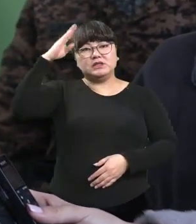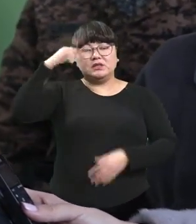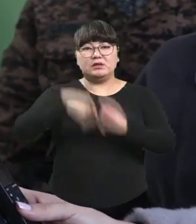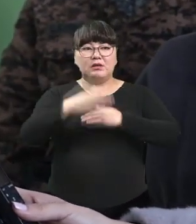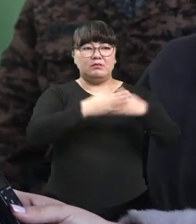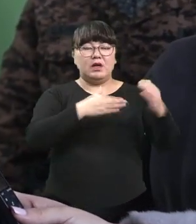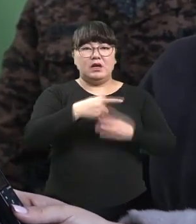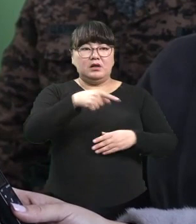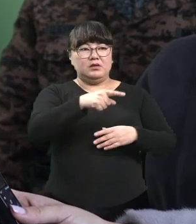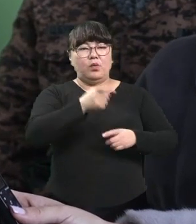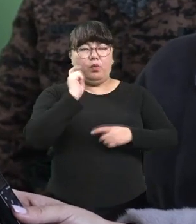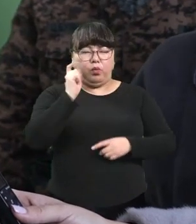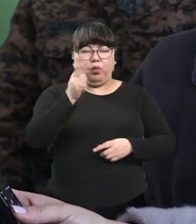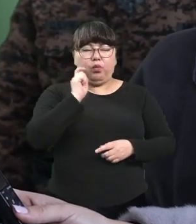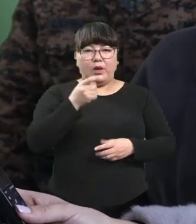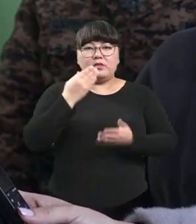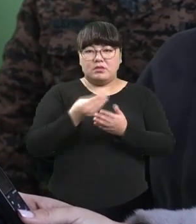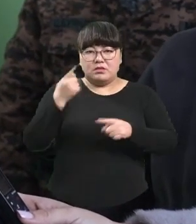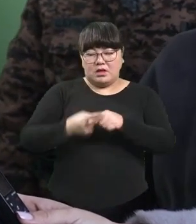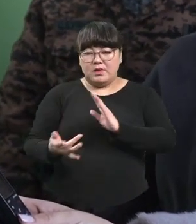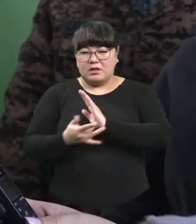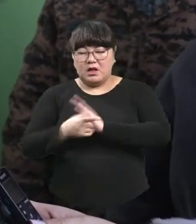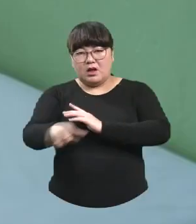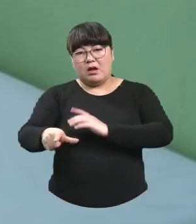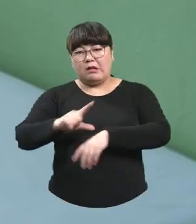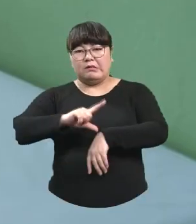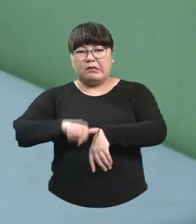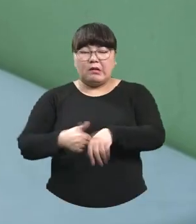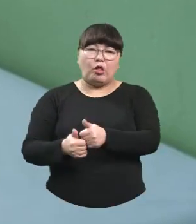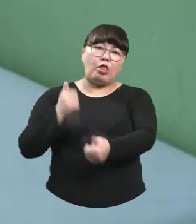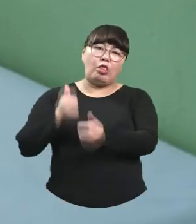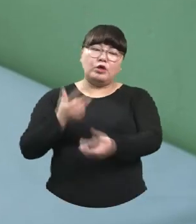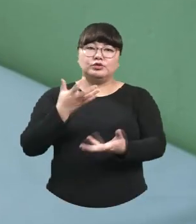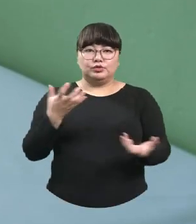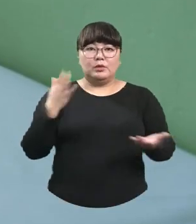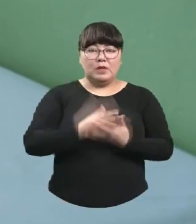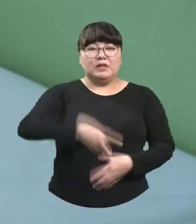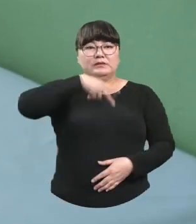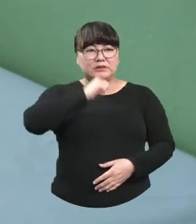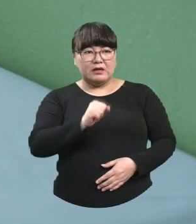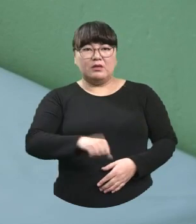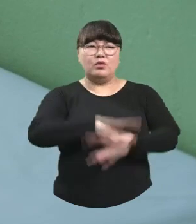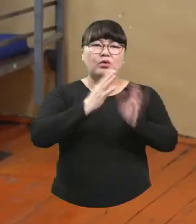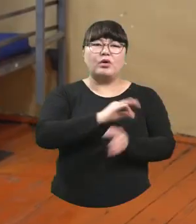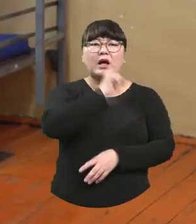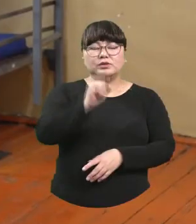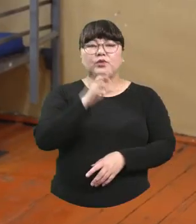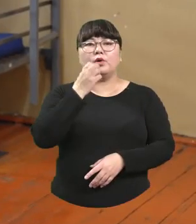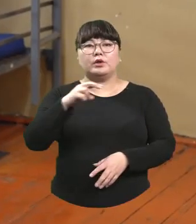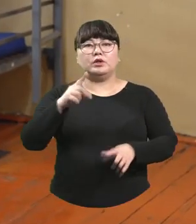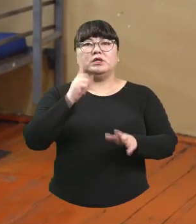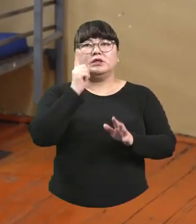сэргийн ангиудын барилгын насжилт өндөр, техникийн шинчилэл хосрогдож байгаа гэж үзэж байна. Мөн цалин болон бусад асуудлаас бол